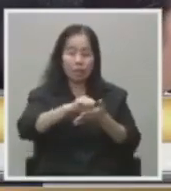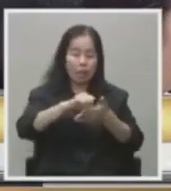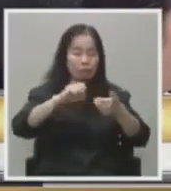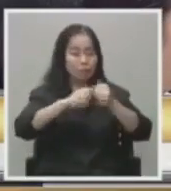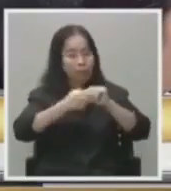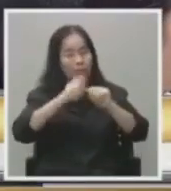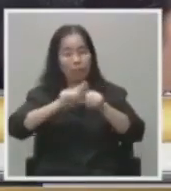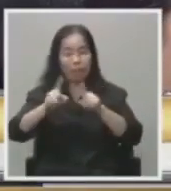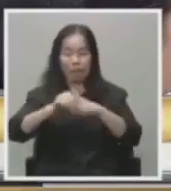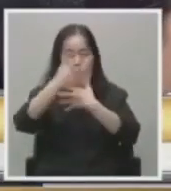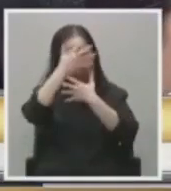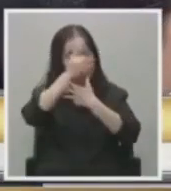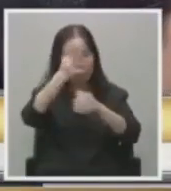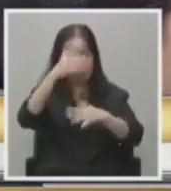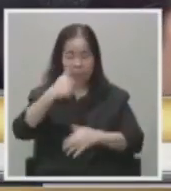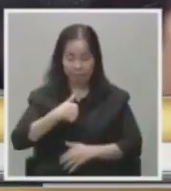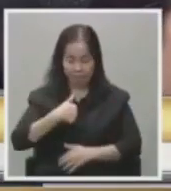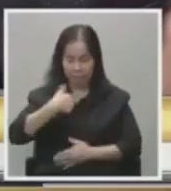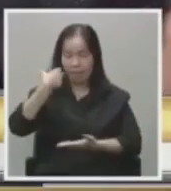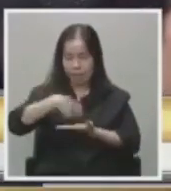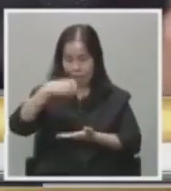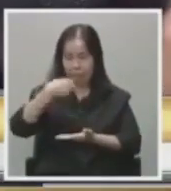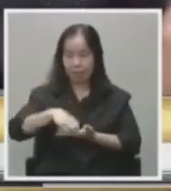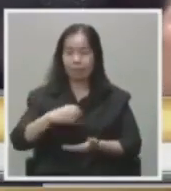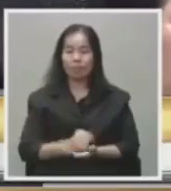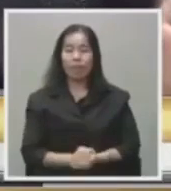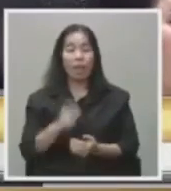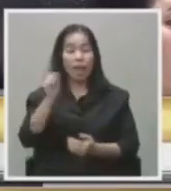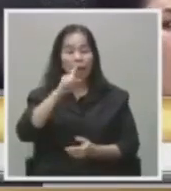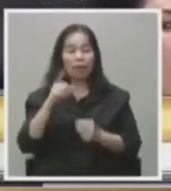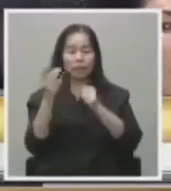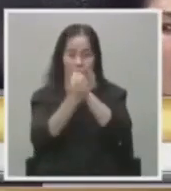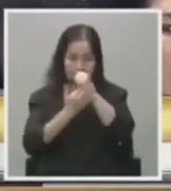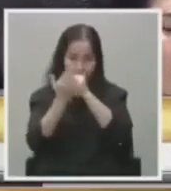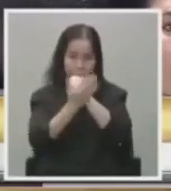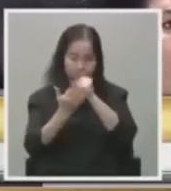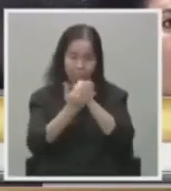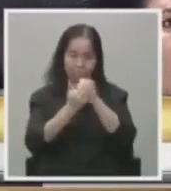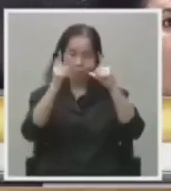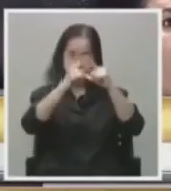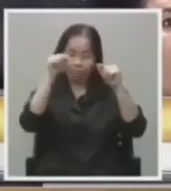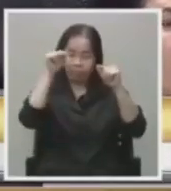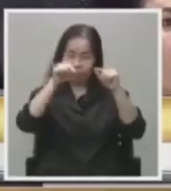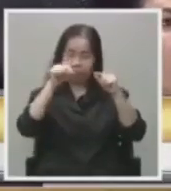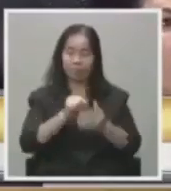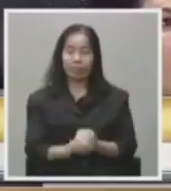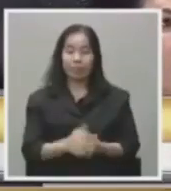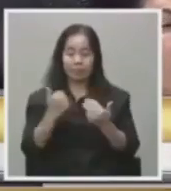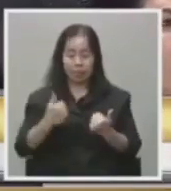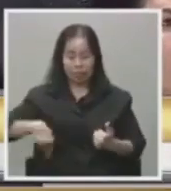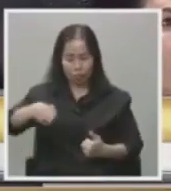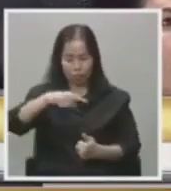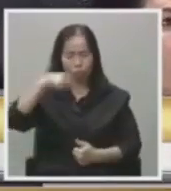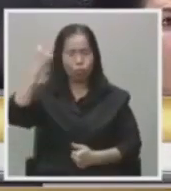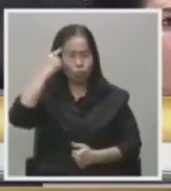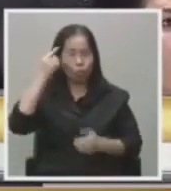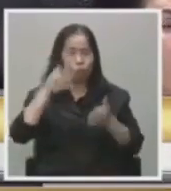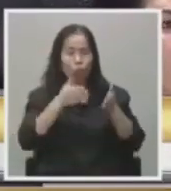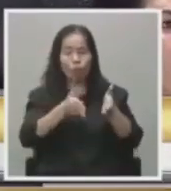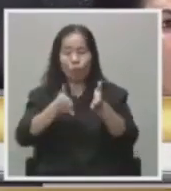จะพูดเรื่องหนึ่งก็คือปัญหายาเสพติดวันนี้พี่น้องผมเชื่อว่าทุกฝ่ายทุกท่